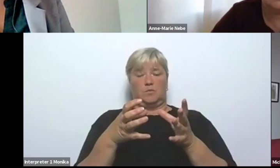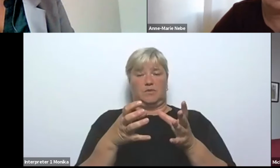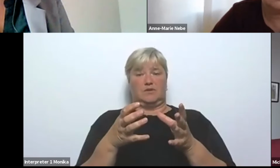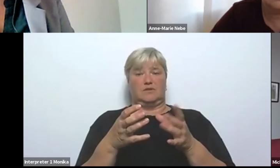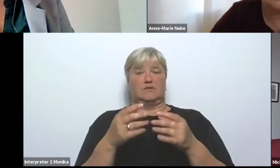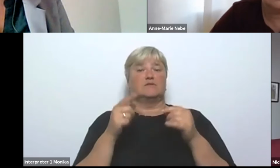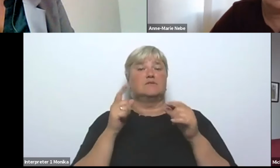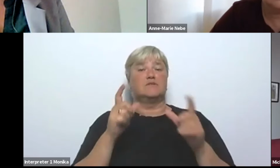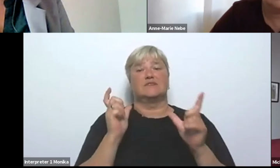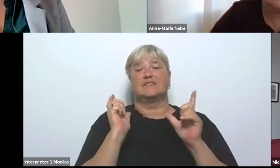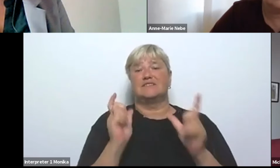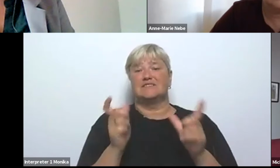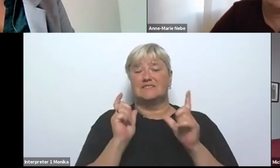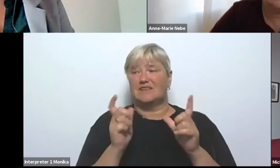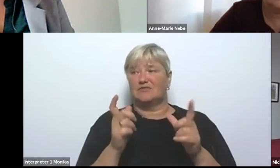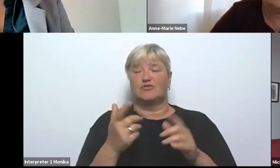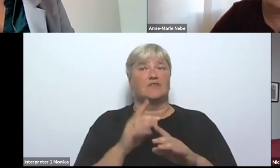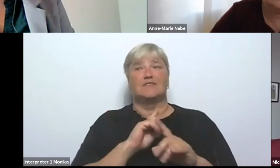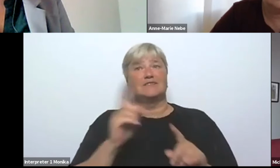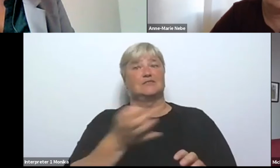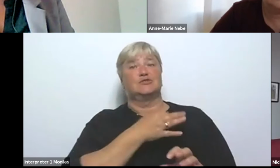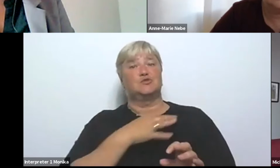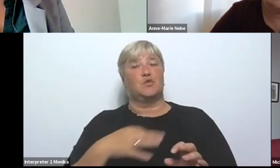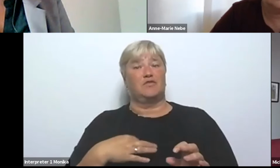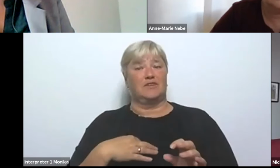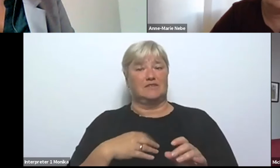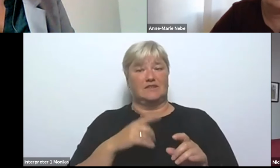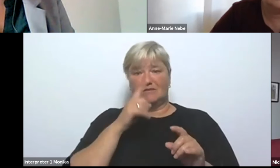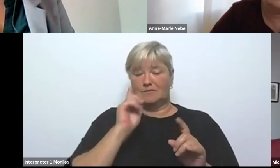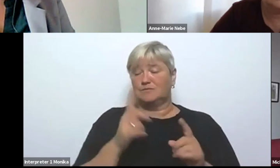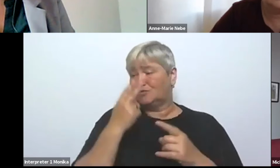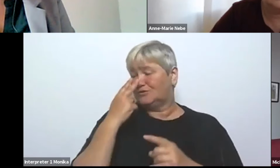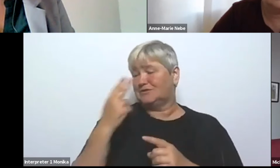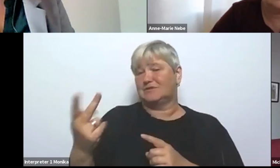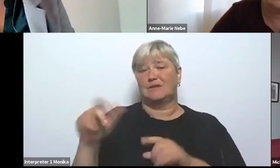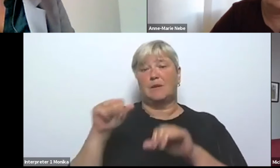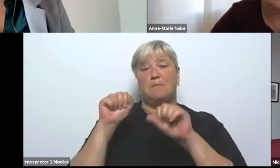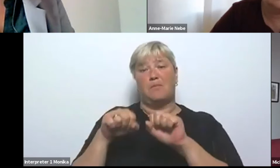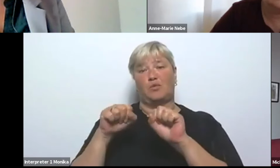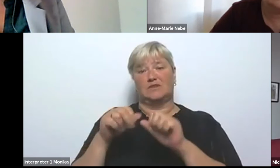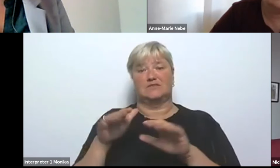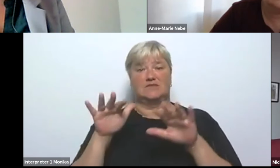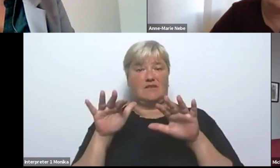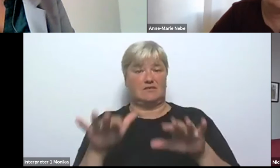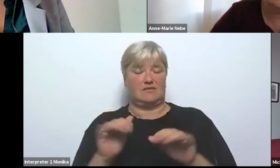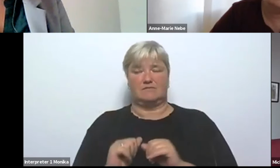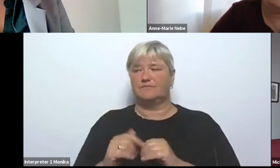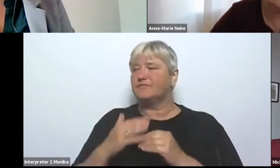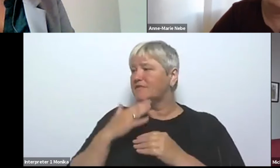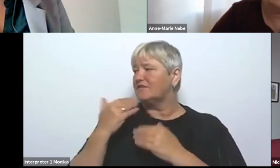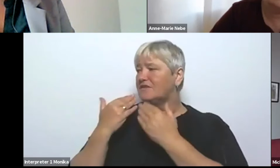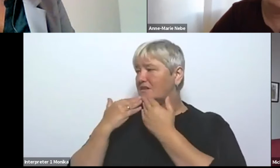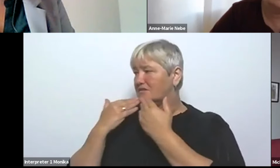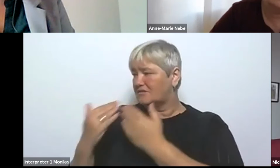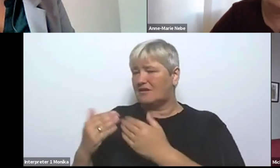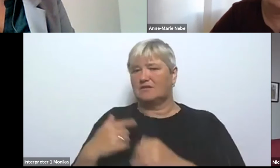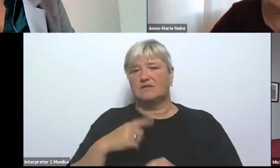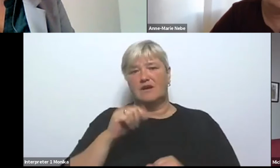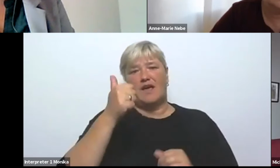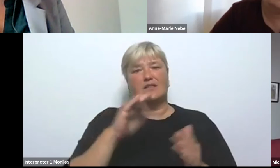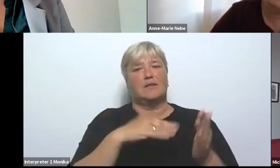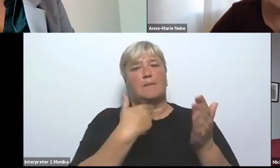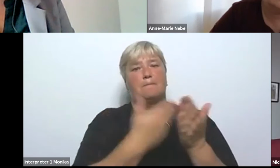sehr gesellschaftlich super unzufrieden wäre, wenn wir das nicht als Potenzial auch sehen. Vielen herzlichen Dank. Ich kenne nur ein Beispiel,